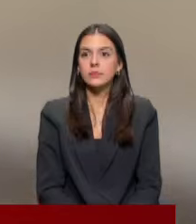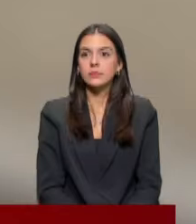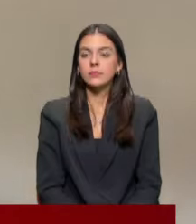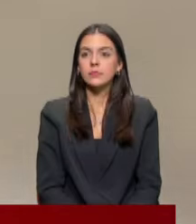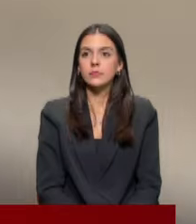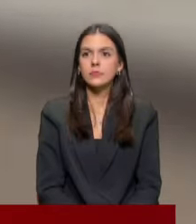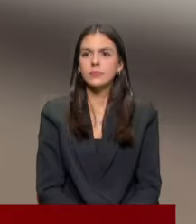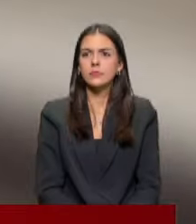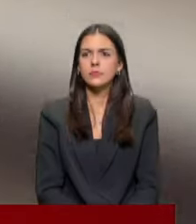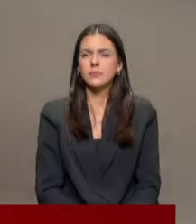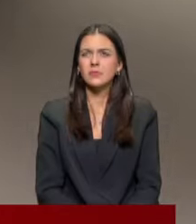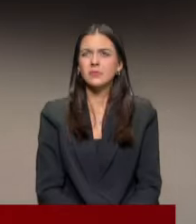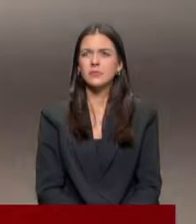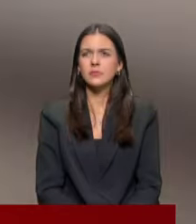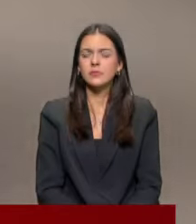olacaktı?